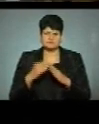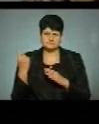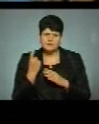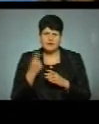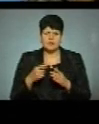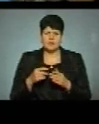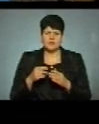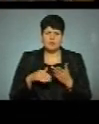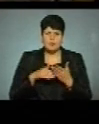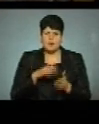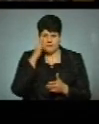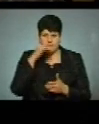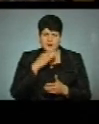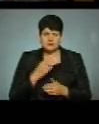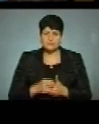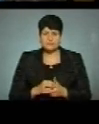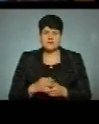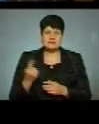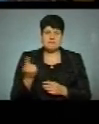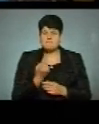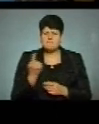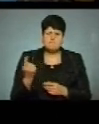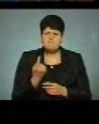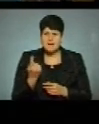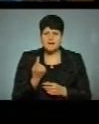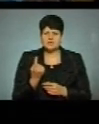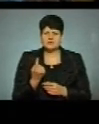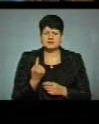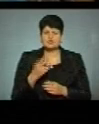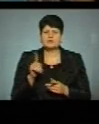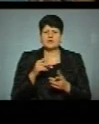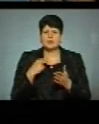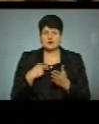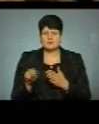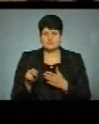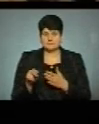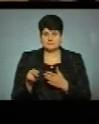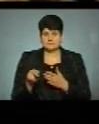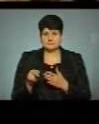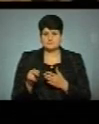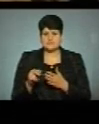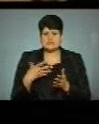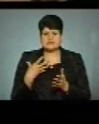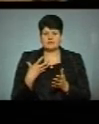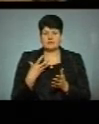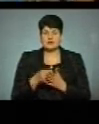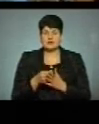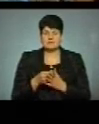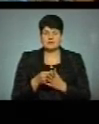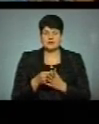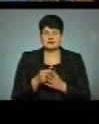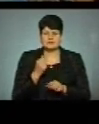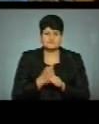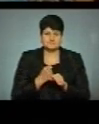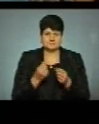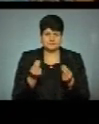батькові. Оце перше їхнє дітище, яке вони придбали... Своїми мозолями,